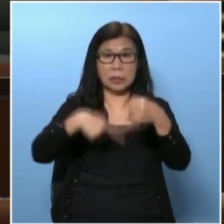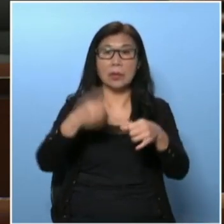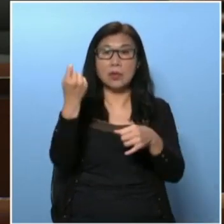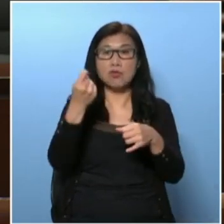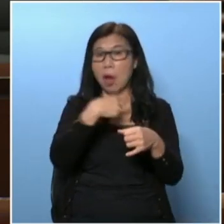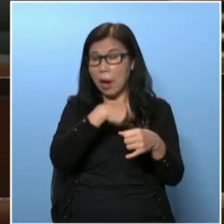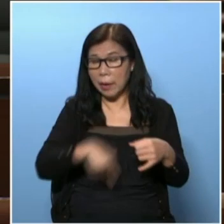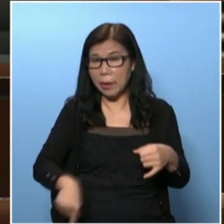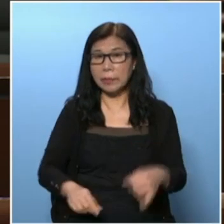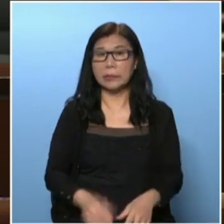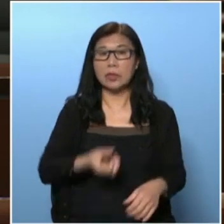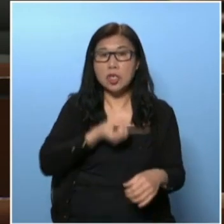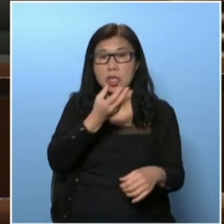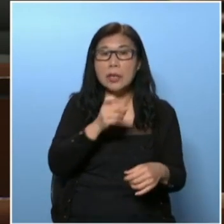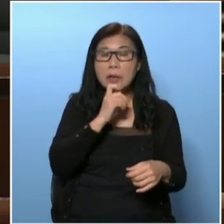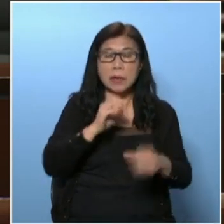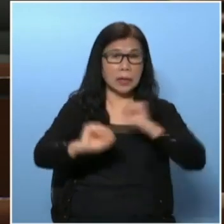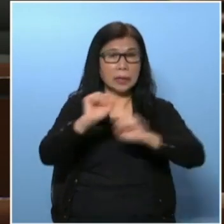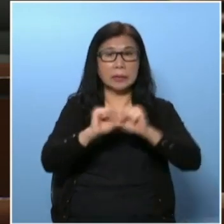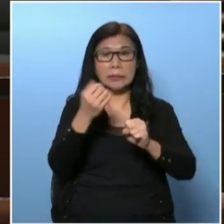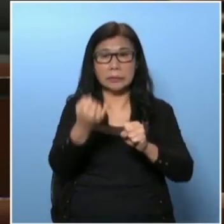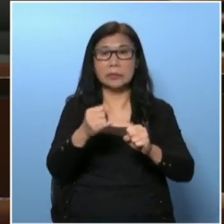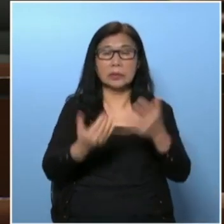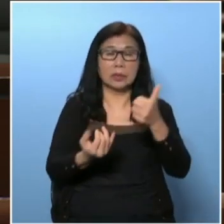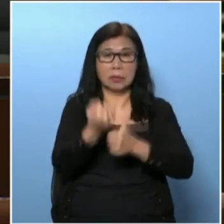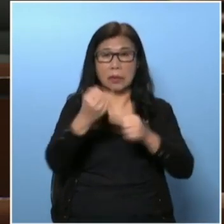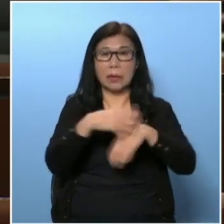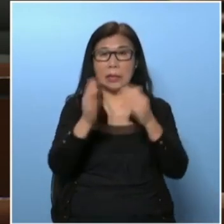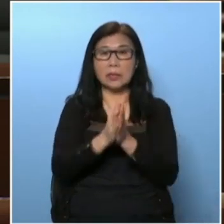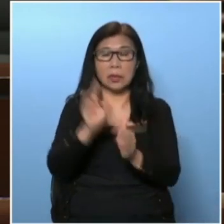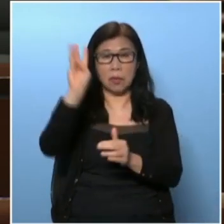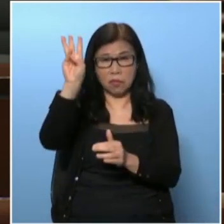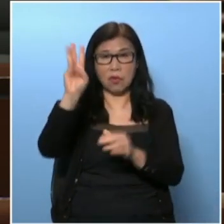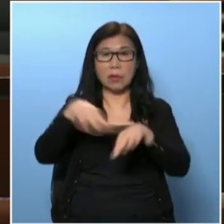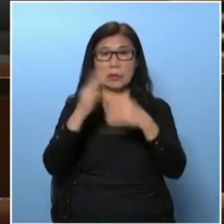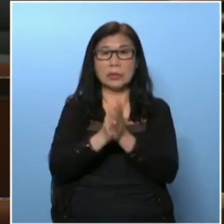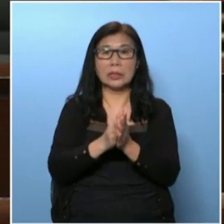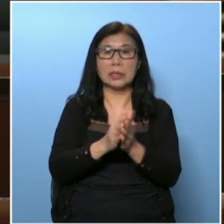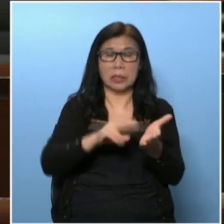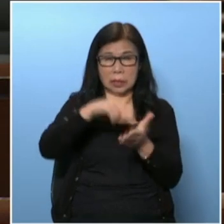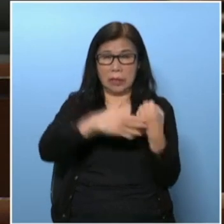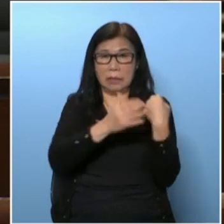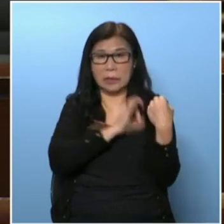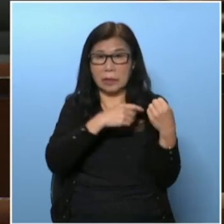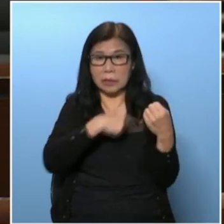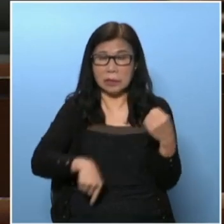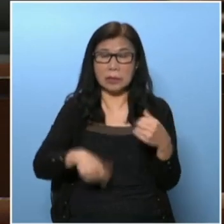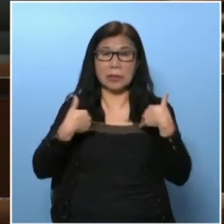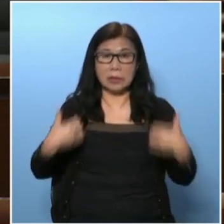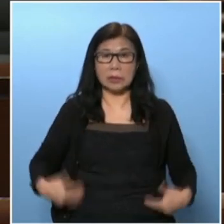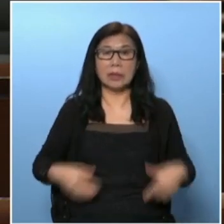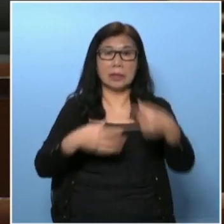恩議員咧提出嘅行為不檢，違反誓言而經立法會出席會議嘅議員